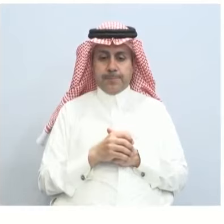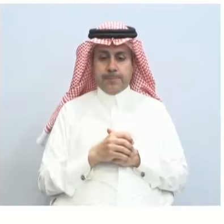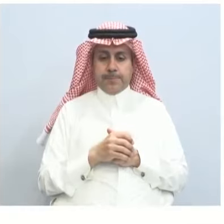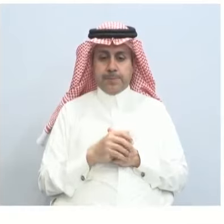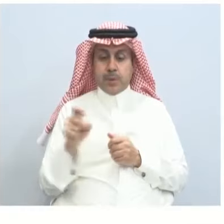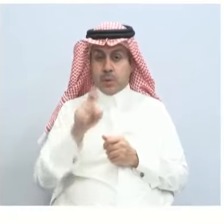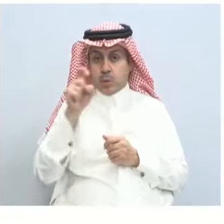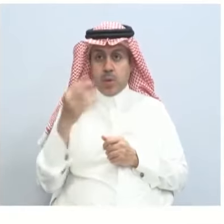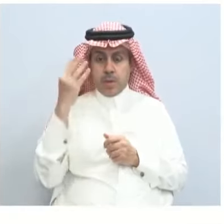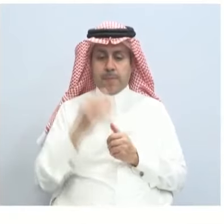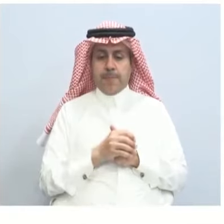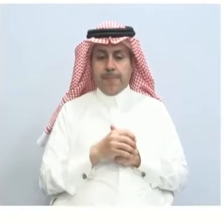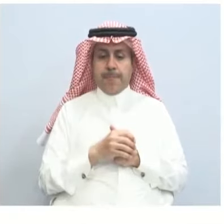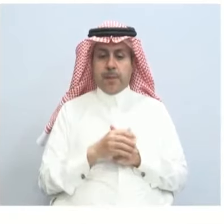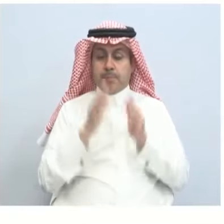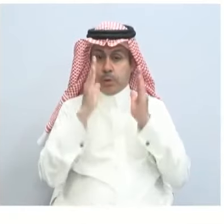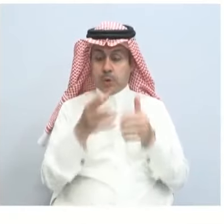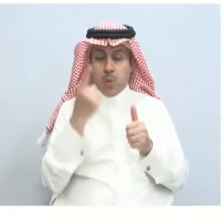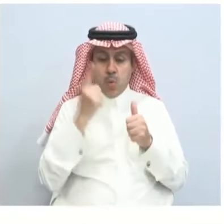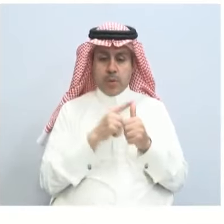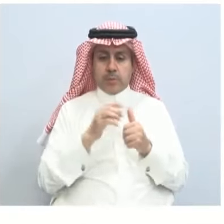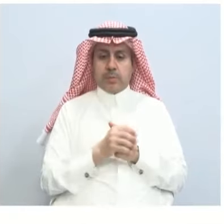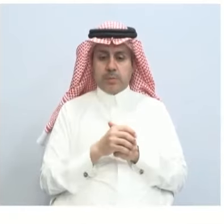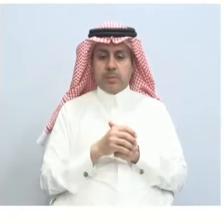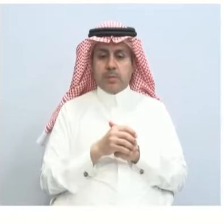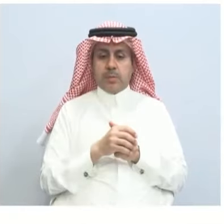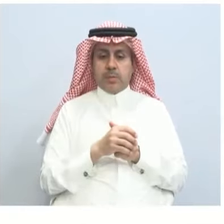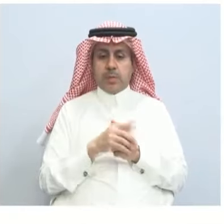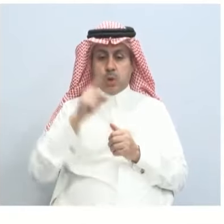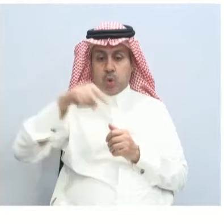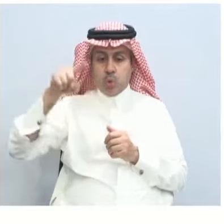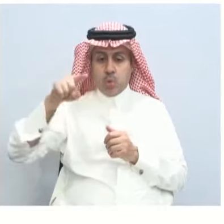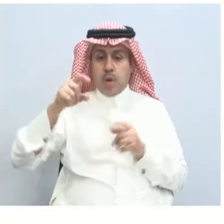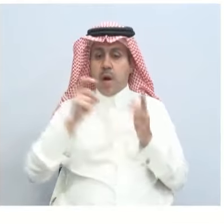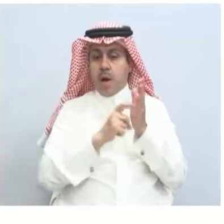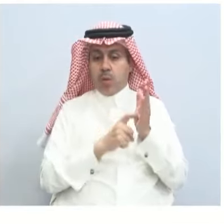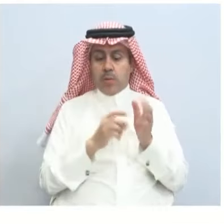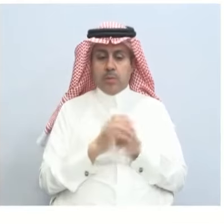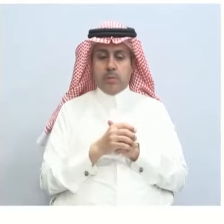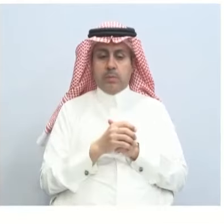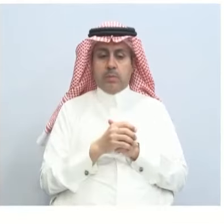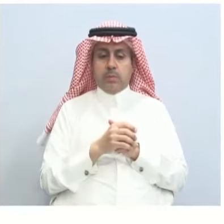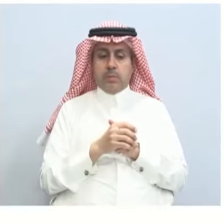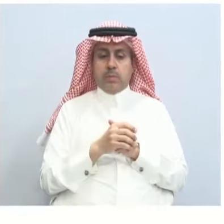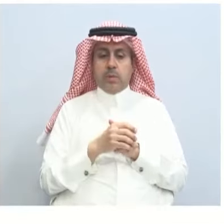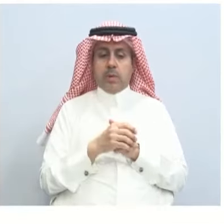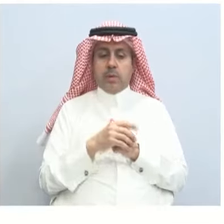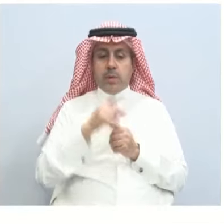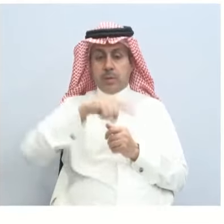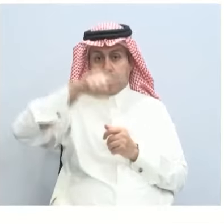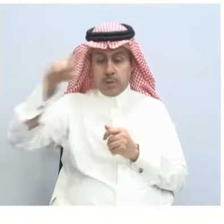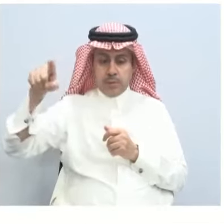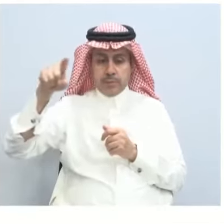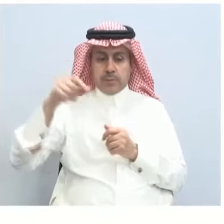نشوف السؤال اللي بعده قاللك ابغى متجه الوحده يو طبعا متجه الوحده قانونا ش قلنا قانونه هو المتجه في على طوله